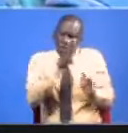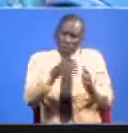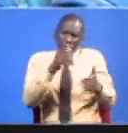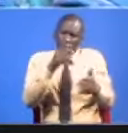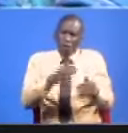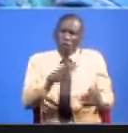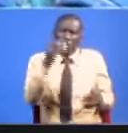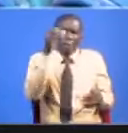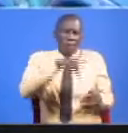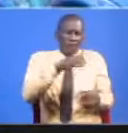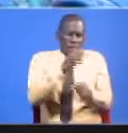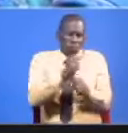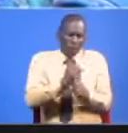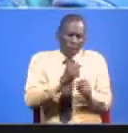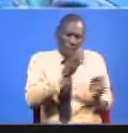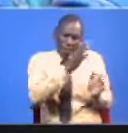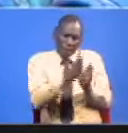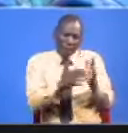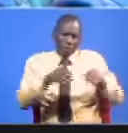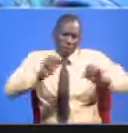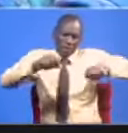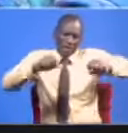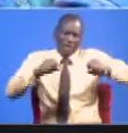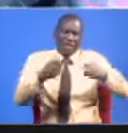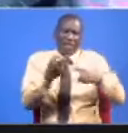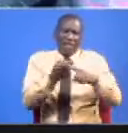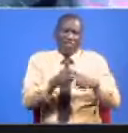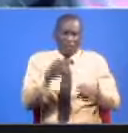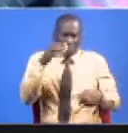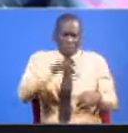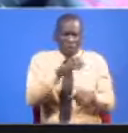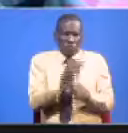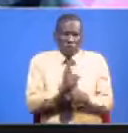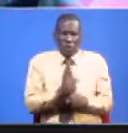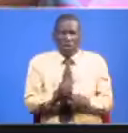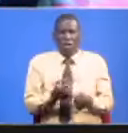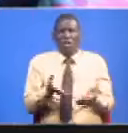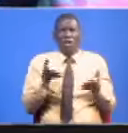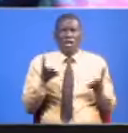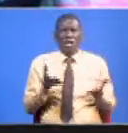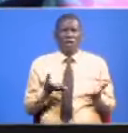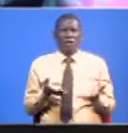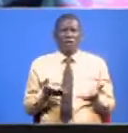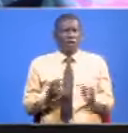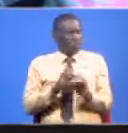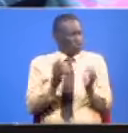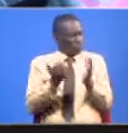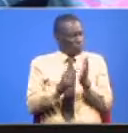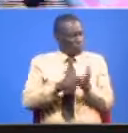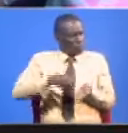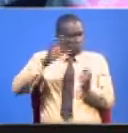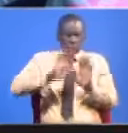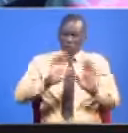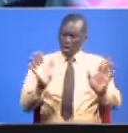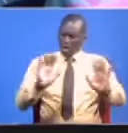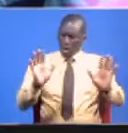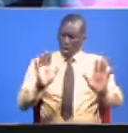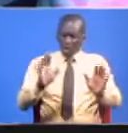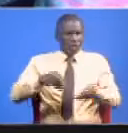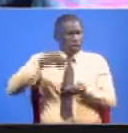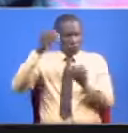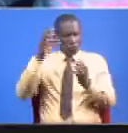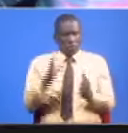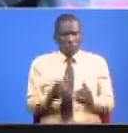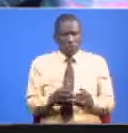we call return to work formula. Alafu tunakubaliana ndio tunarudi kazi. Kwa hivyo hatuna tatizo sisi na wanafunzi.